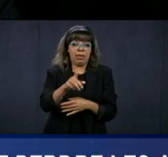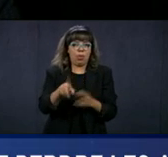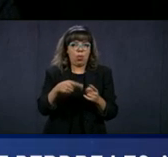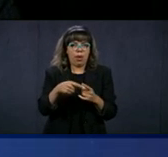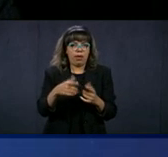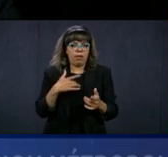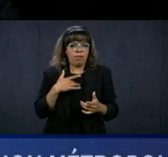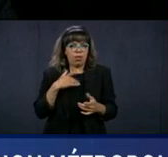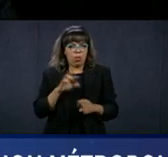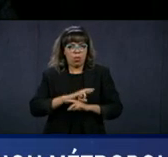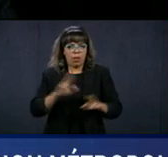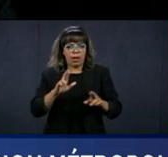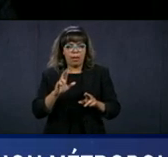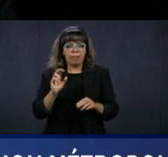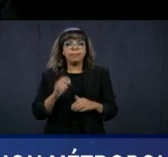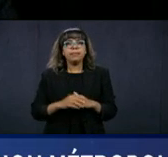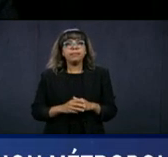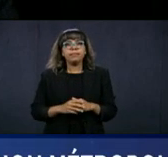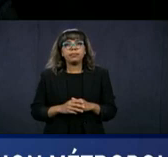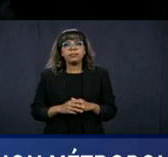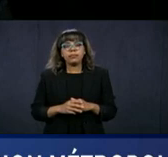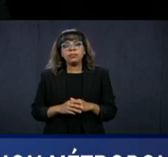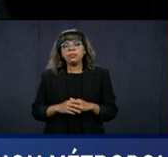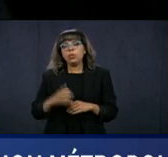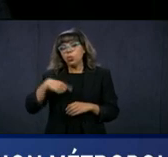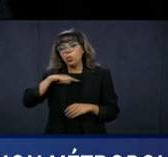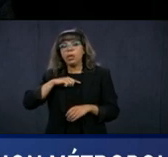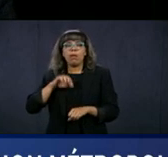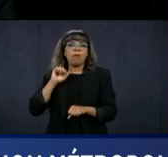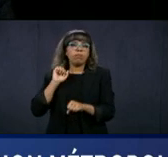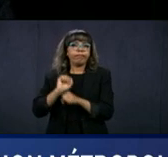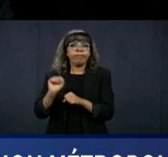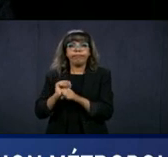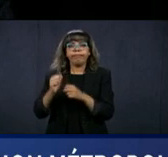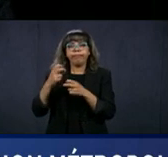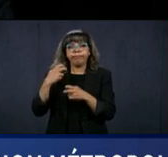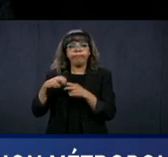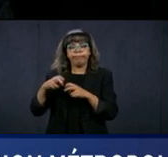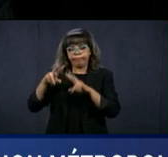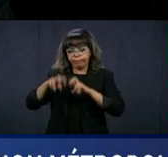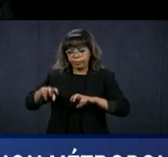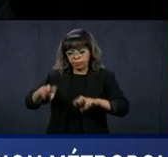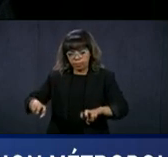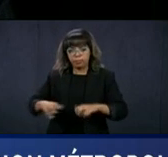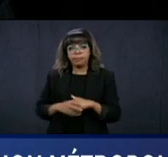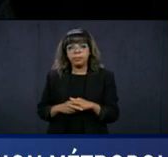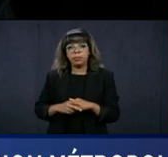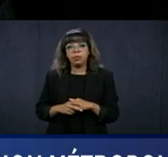nous travaillons très fort là-dessus. Et ce que je veux vous dire sur les 11 000 employés manquants, il y en a une partie